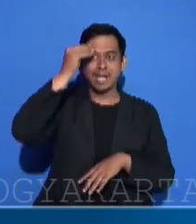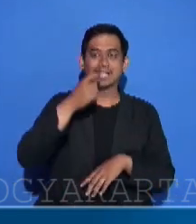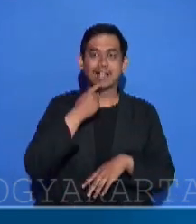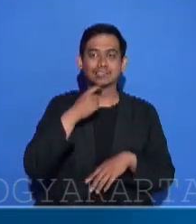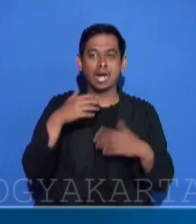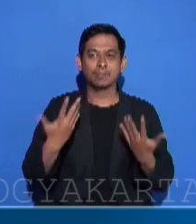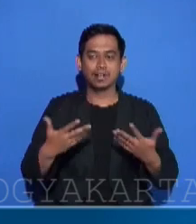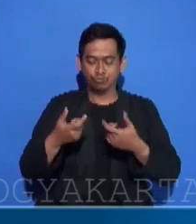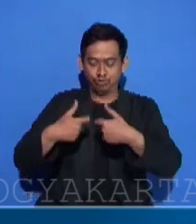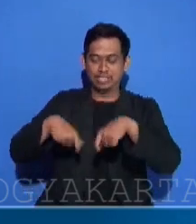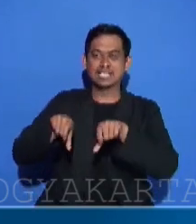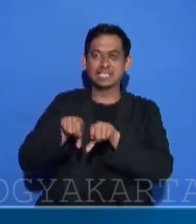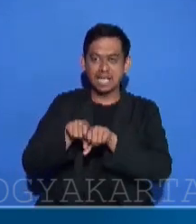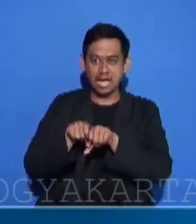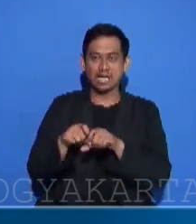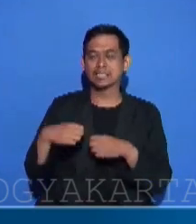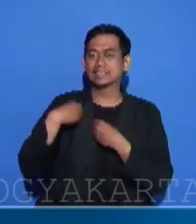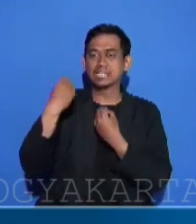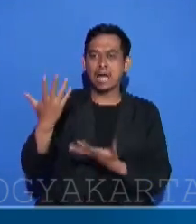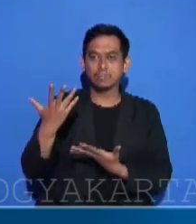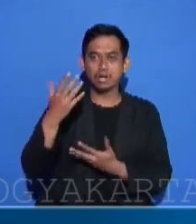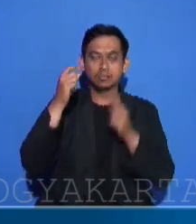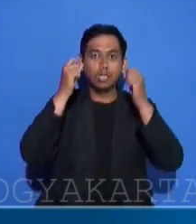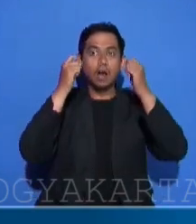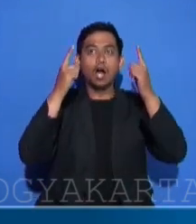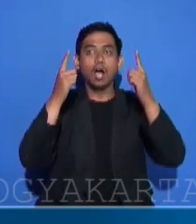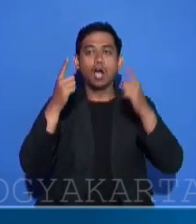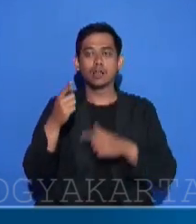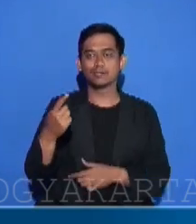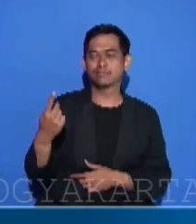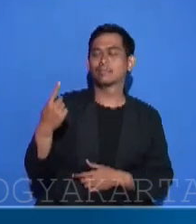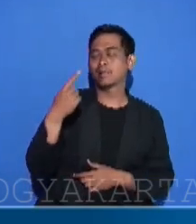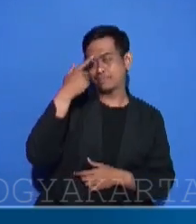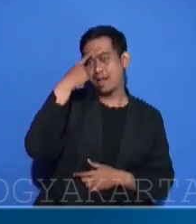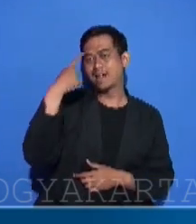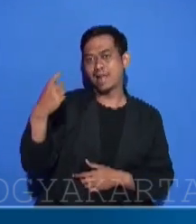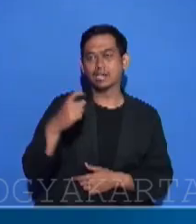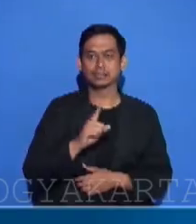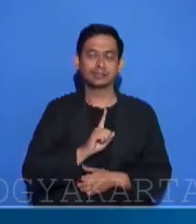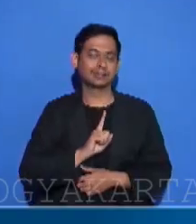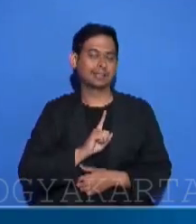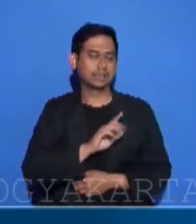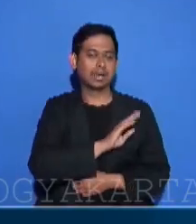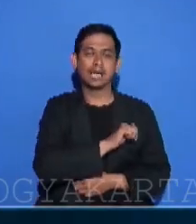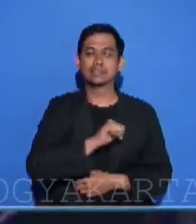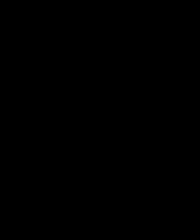dengan nilai-nilai Islam dan membangun kesadaran tentang pentingnya menjaga identitas agama dalam dunia fashion yang terus berkembang.